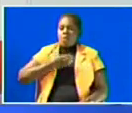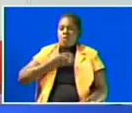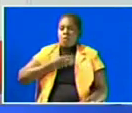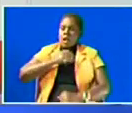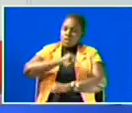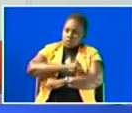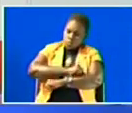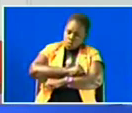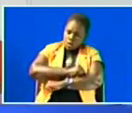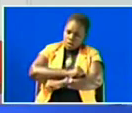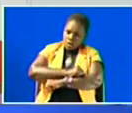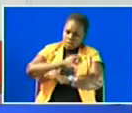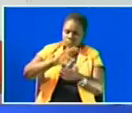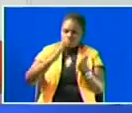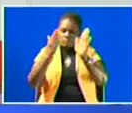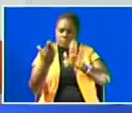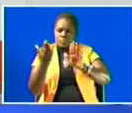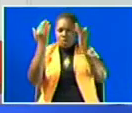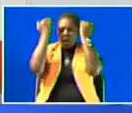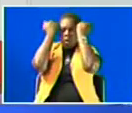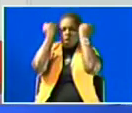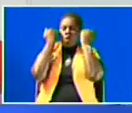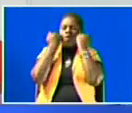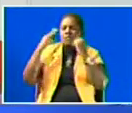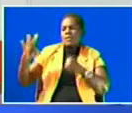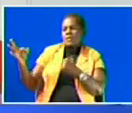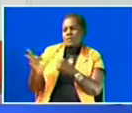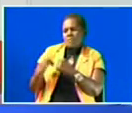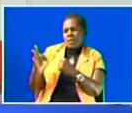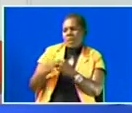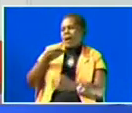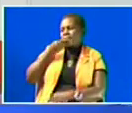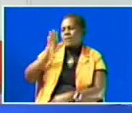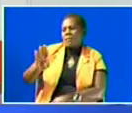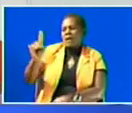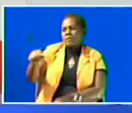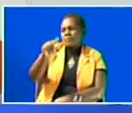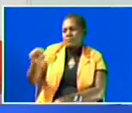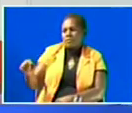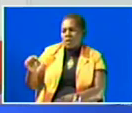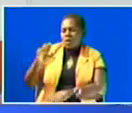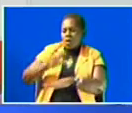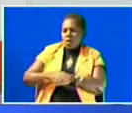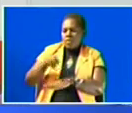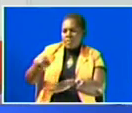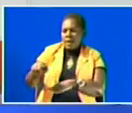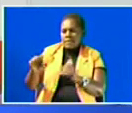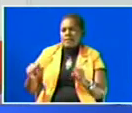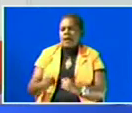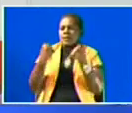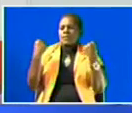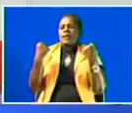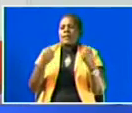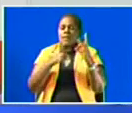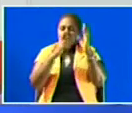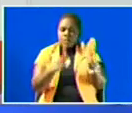hiyo Moses Wainaina alifikishwa katika mahakama ya Kibera ili kujibu mashtaka yanayotokana na mkasa huo. Mwanahabari wetu